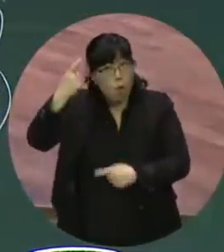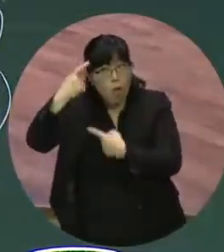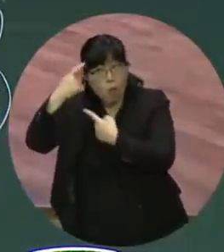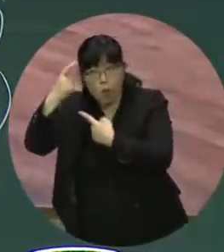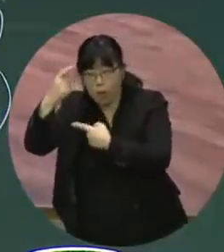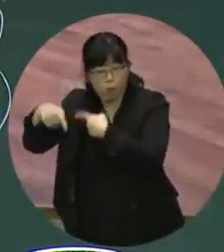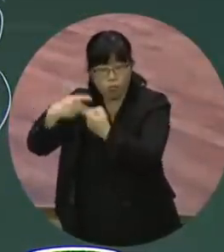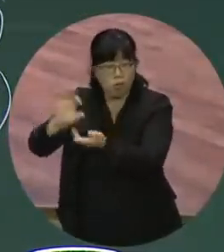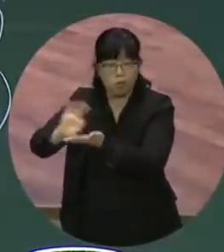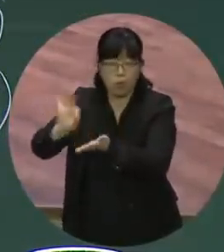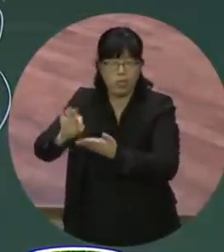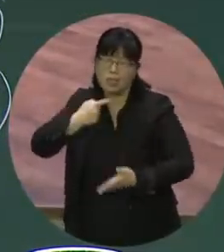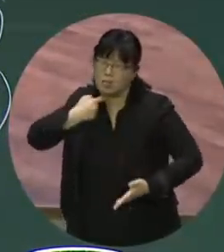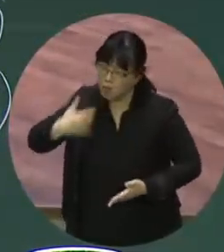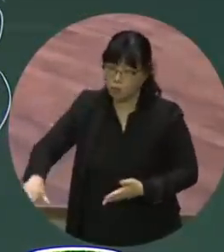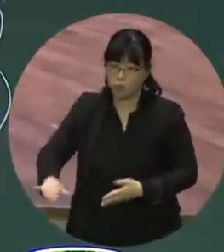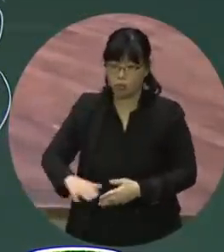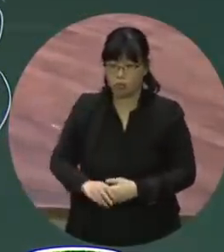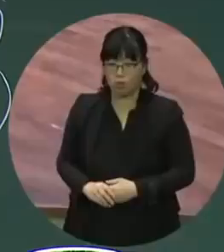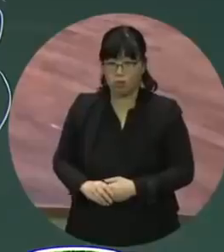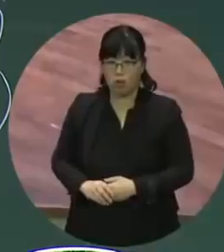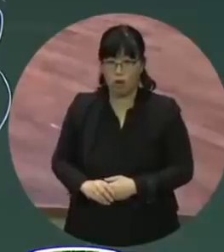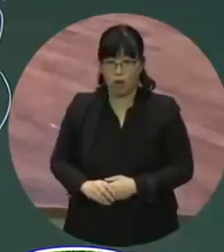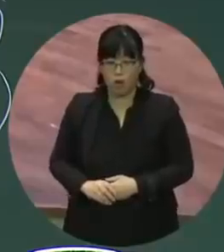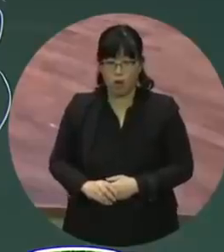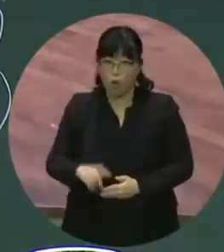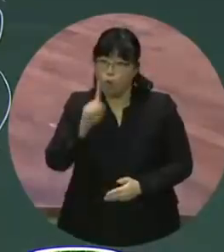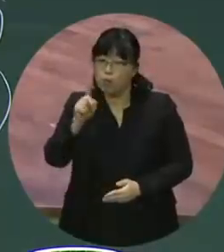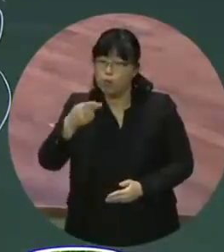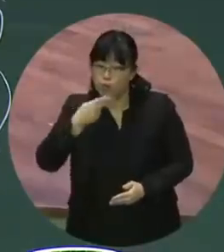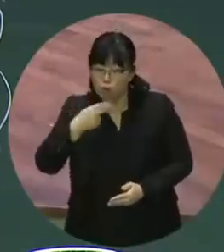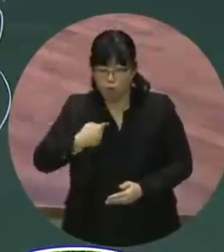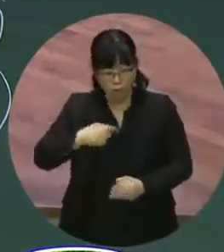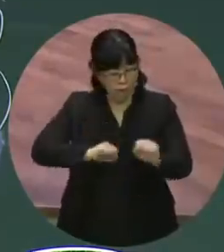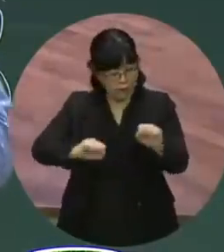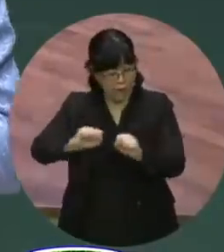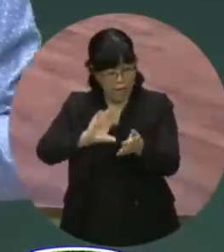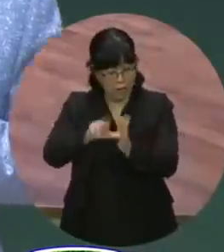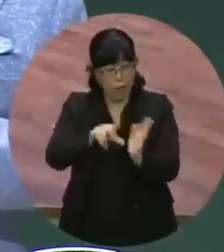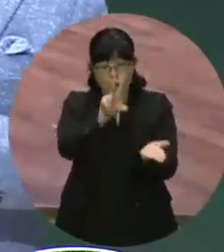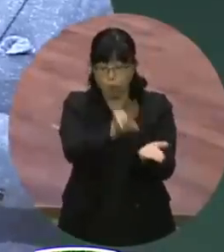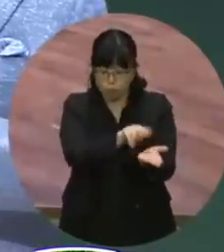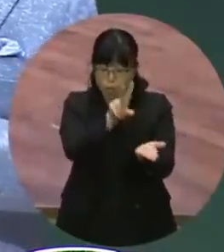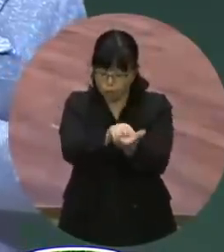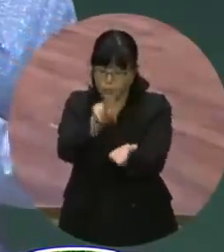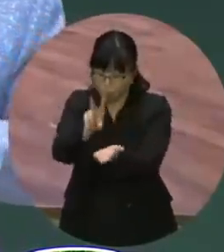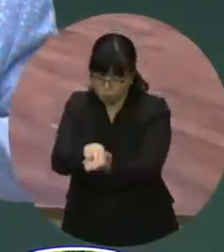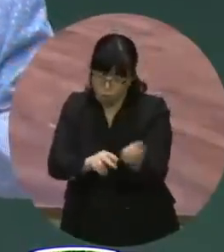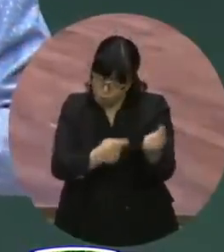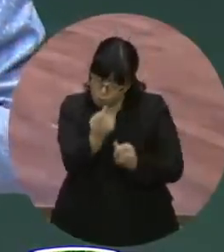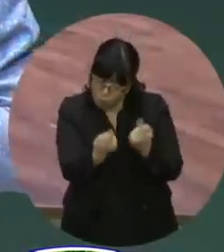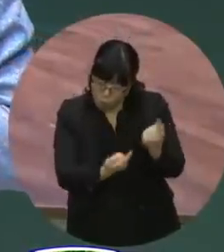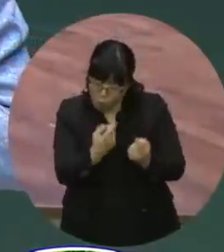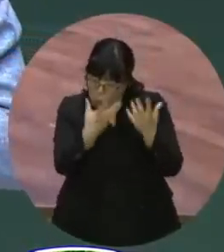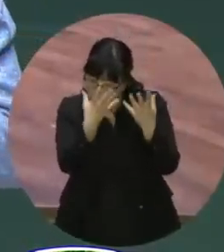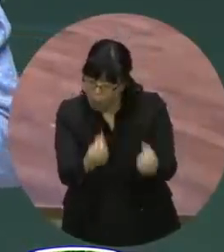문제 없는데 어디 있어? 다 있죠. 문제. 창세기 3장이 이 세상 사는데 문제 많죠. 다